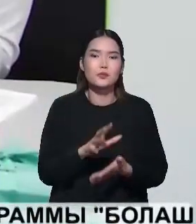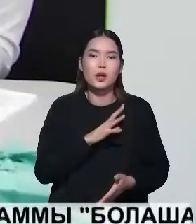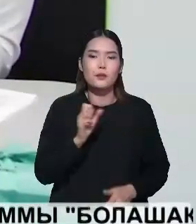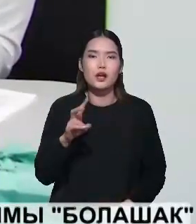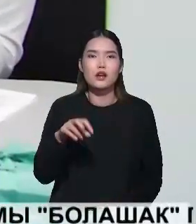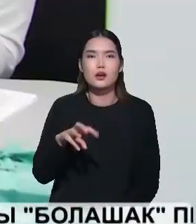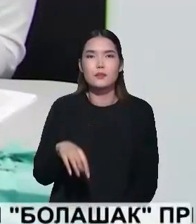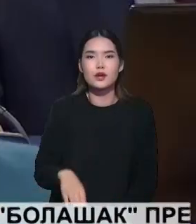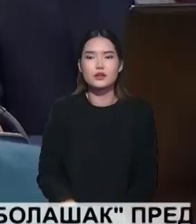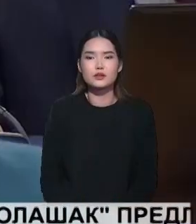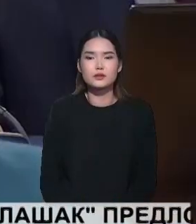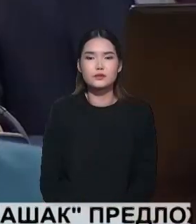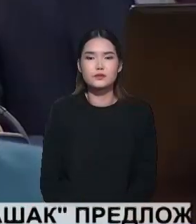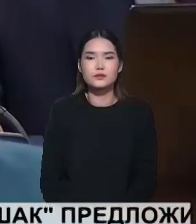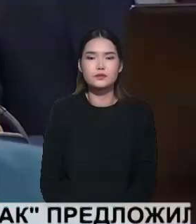акиматы.